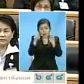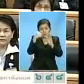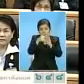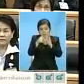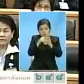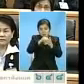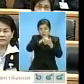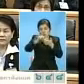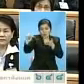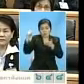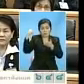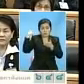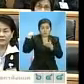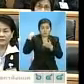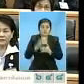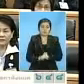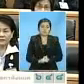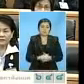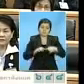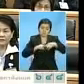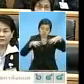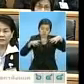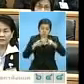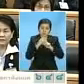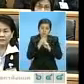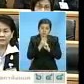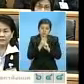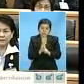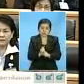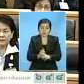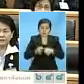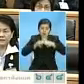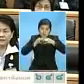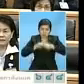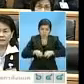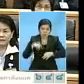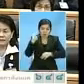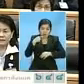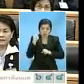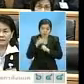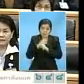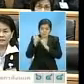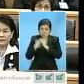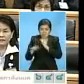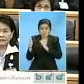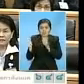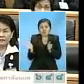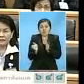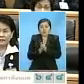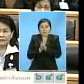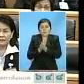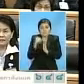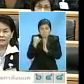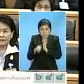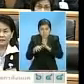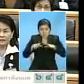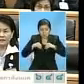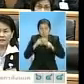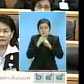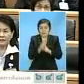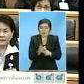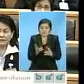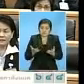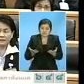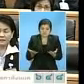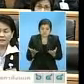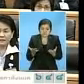มันขัดต่อหลักประชาธิปไตยขัดต่อหลักนิติธรรมชัดเจนผู้ที่ไม่ได้กระทำผิดแต่ต้องรับผิดด้วยผมเป็นหัวหน้าคณะ